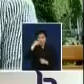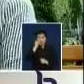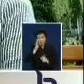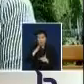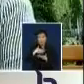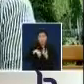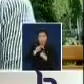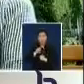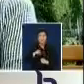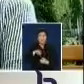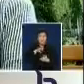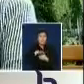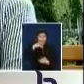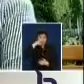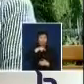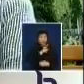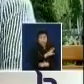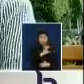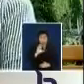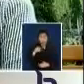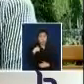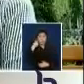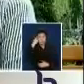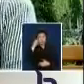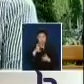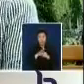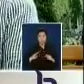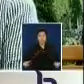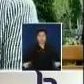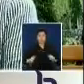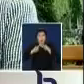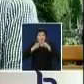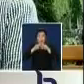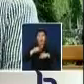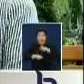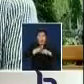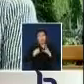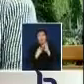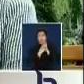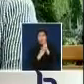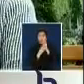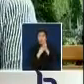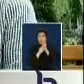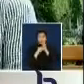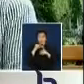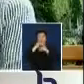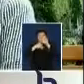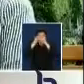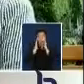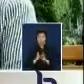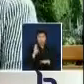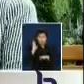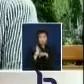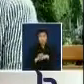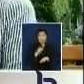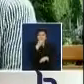รกิจไทยที่เยอรมันและฝรั่งเศสด้วยนะคะโดยกระทรวงพาณิชย์ก็ได้มีการจัดอบรมในเรื่องของการพัฒนานักธุรกิจมืออา